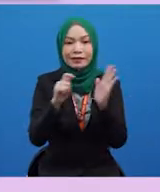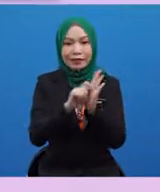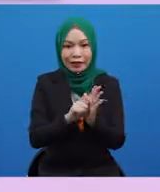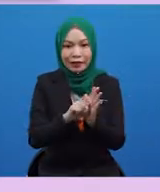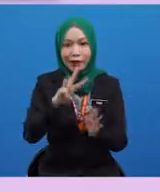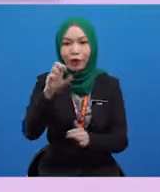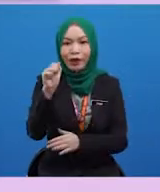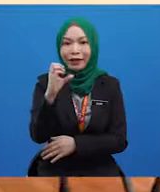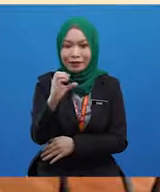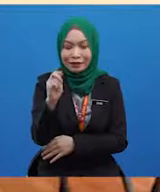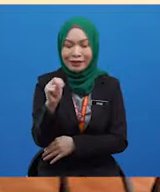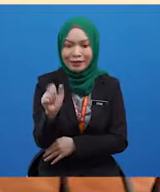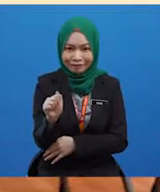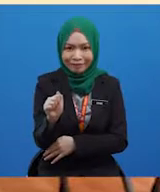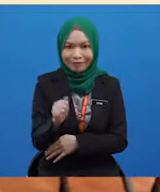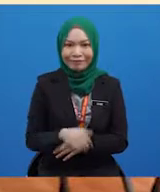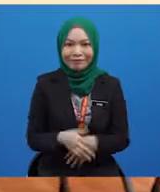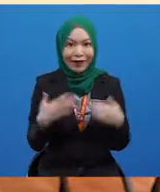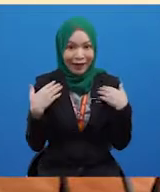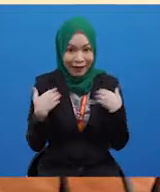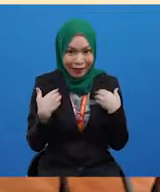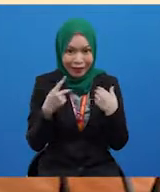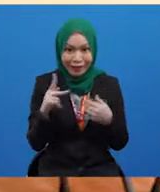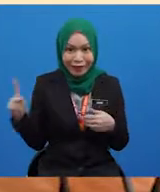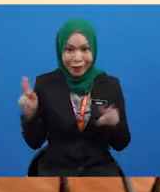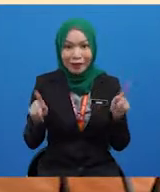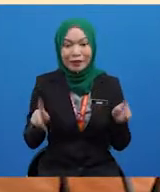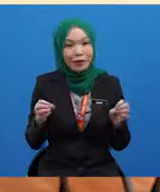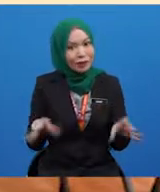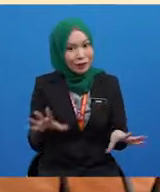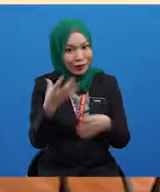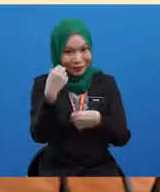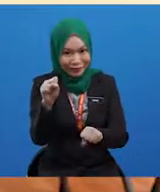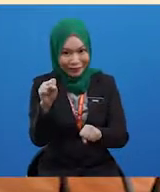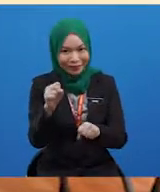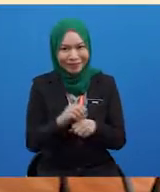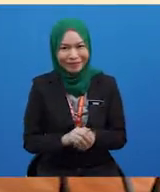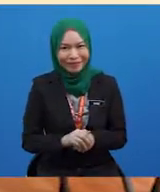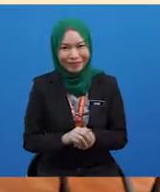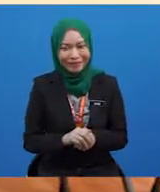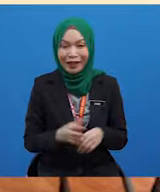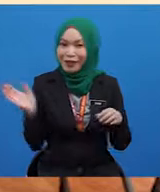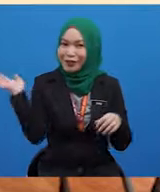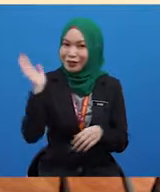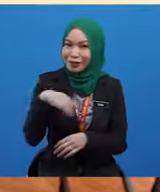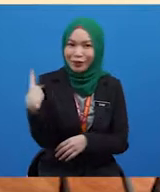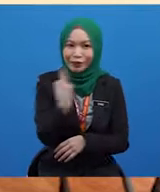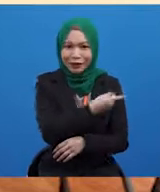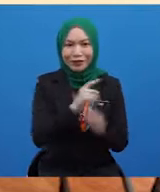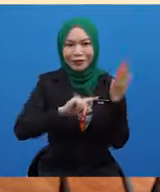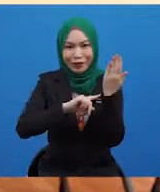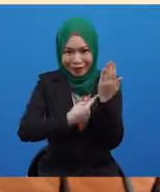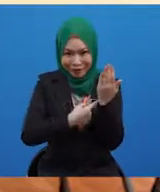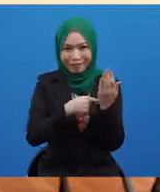wacana pula. Adakah pelajar-pelajar sudah bersedia? Jom kita mulakan.